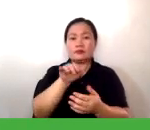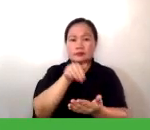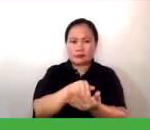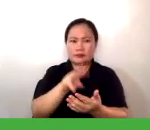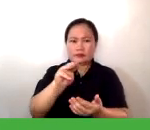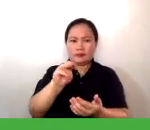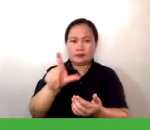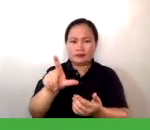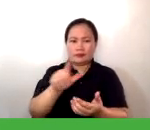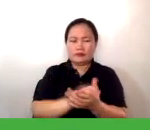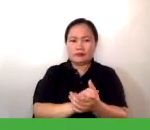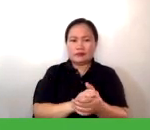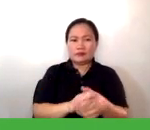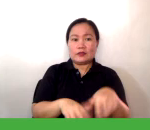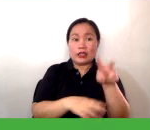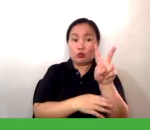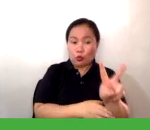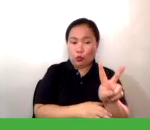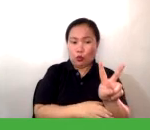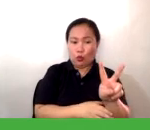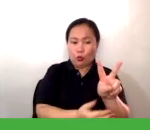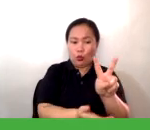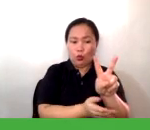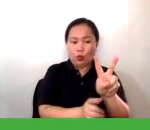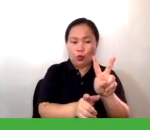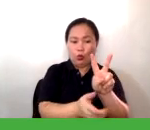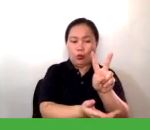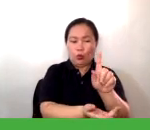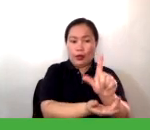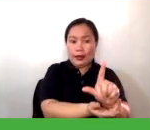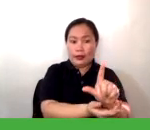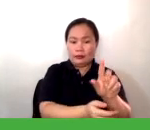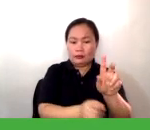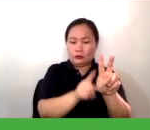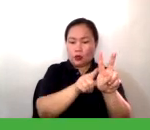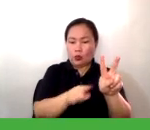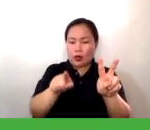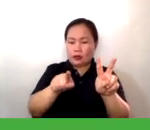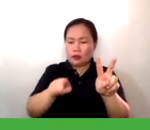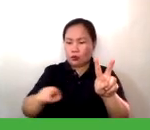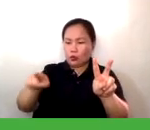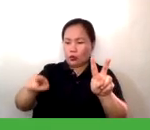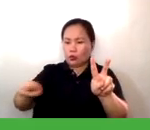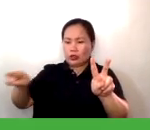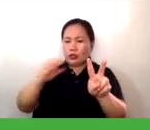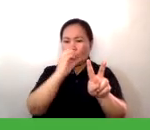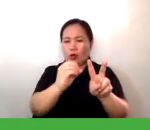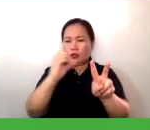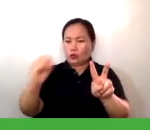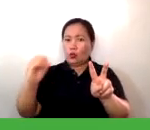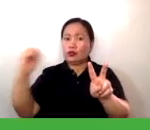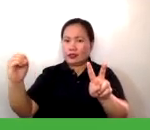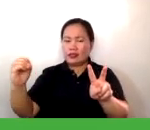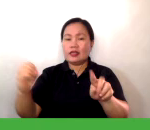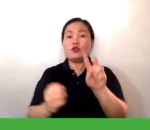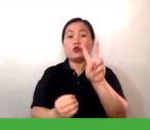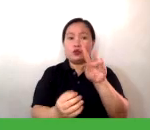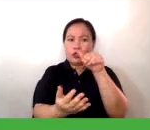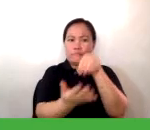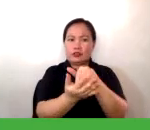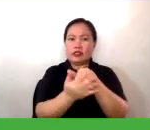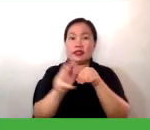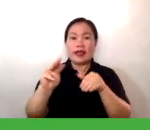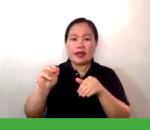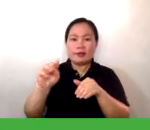right. So, therefore, that is 2,000. Why? Kasi from here, 3 moves, 1, 2, 3.